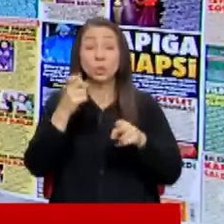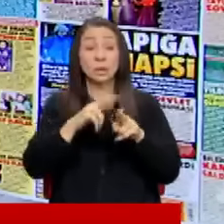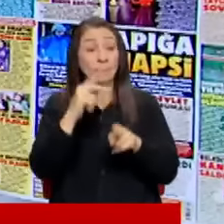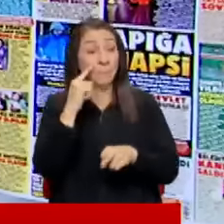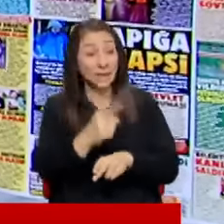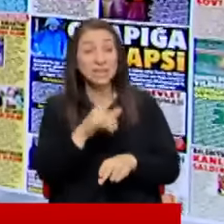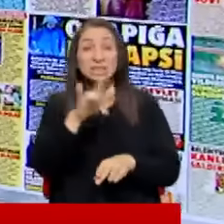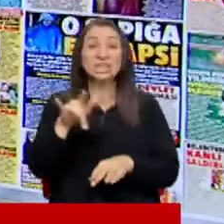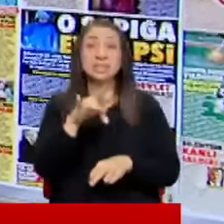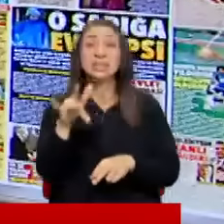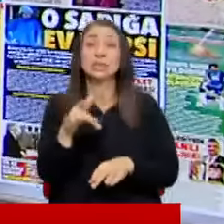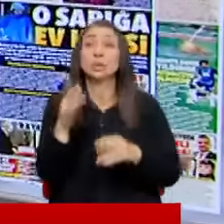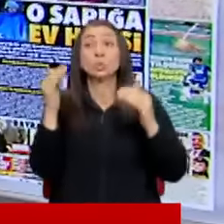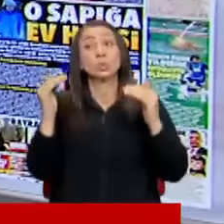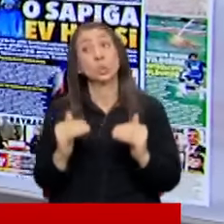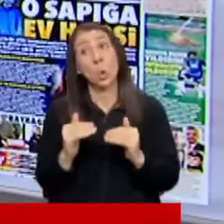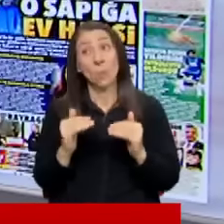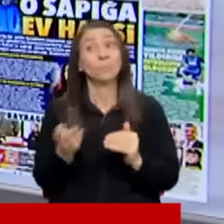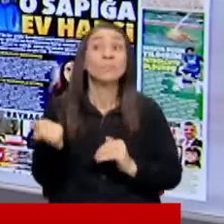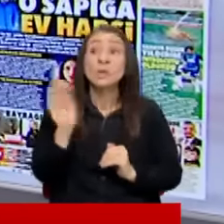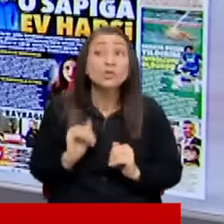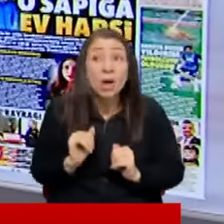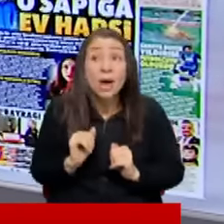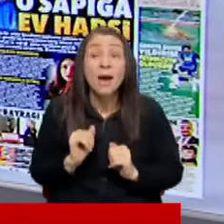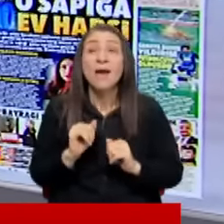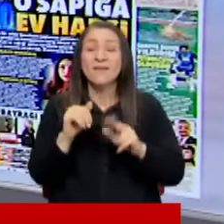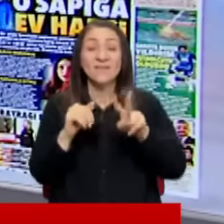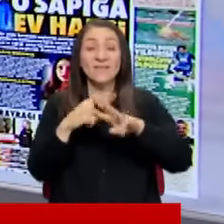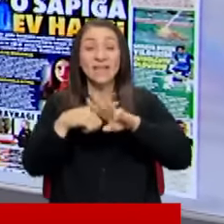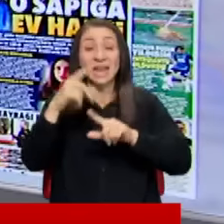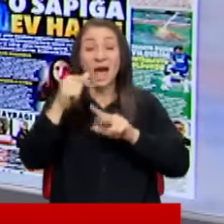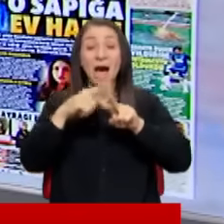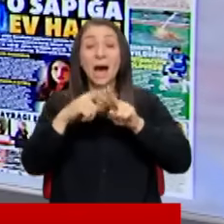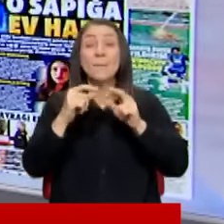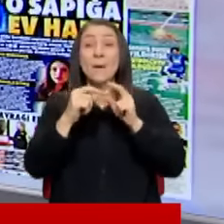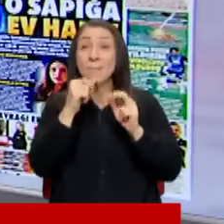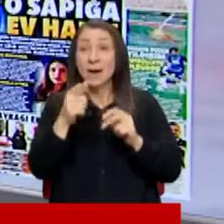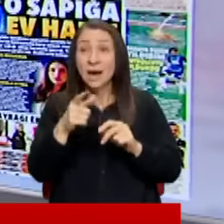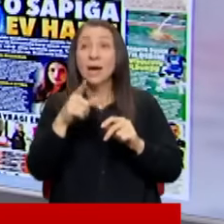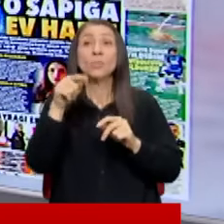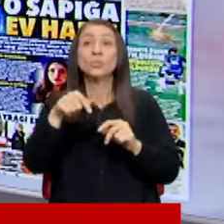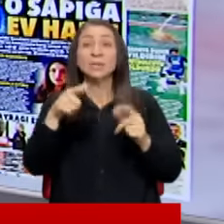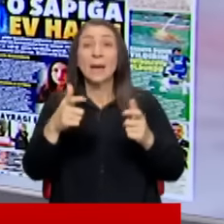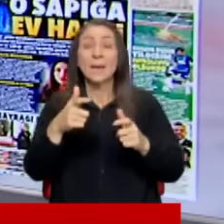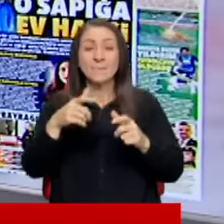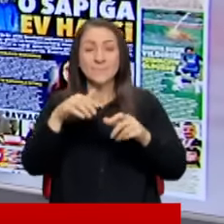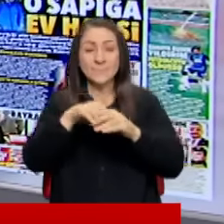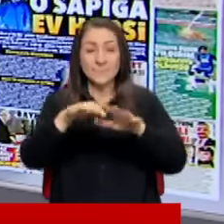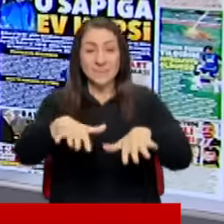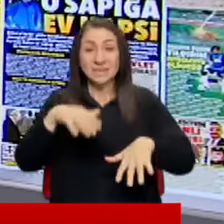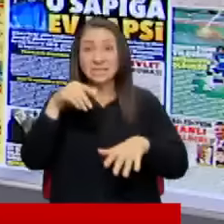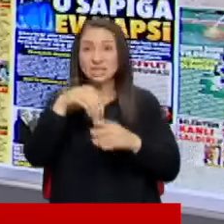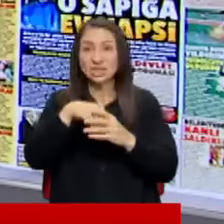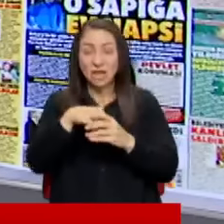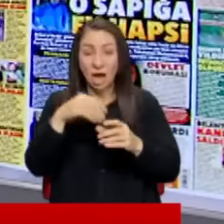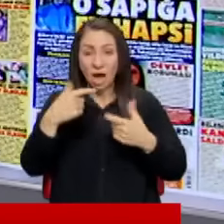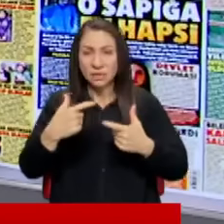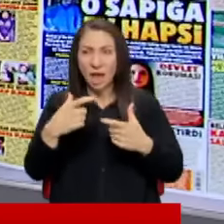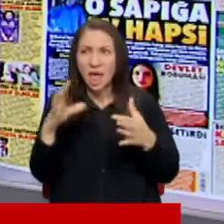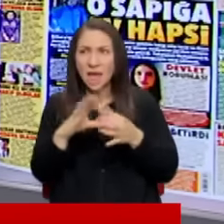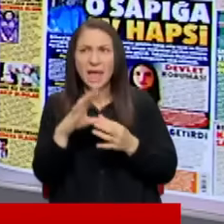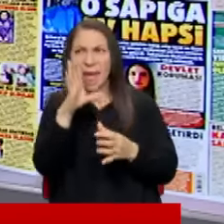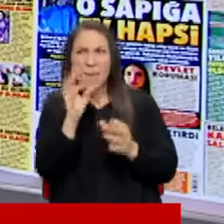bakarsanız işsizlik düşüyor. Sonra Veli Ağbaba ve Abdurrahman Tutdere burada parti meclisinde acaba Hatay'la ilgili